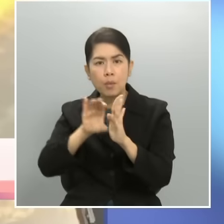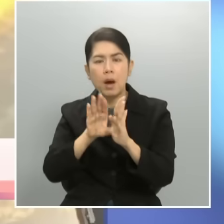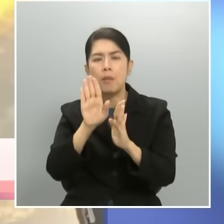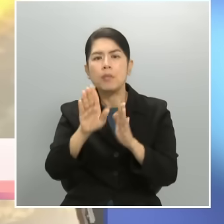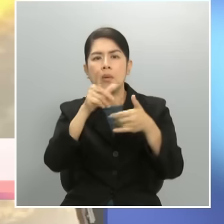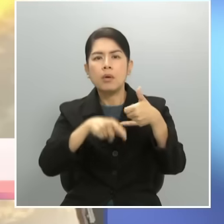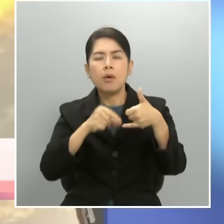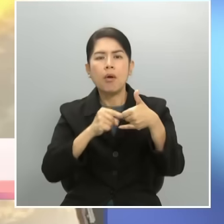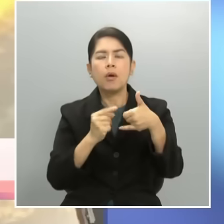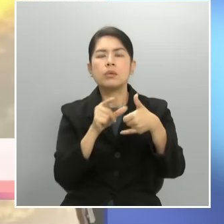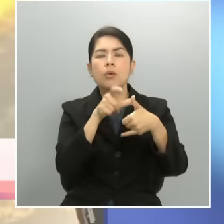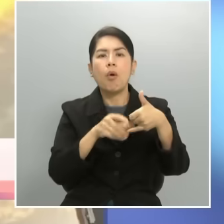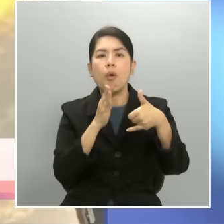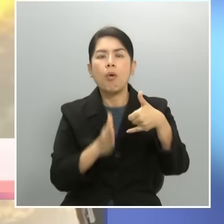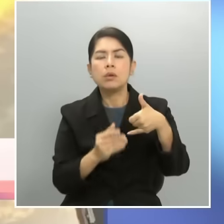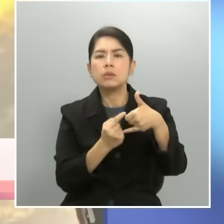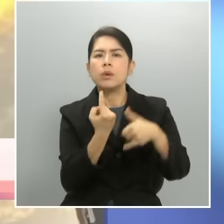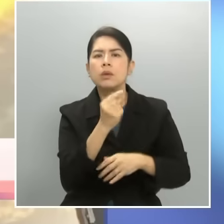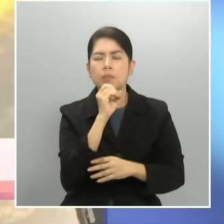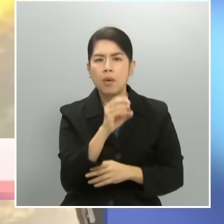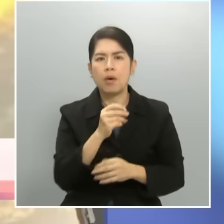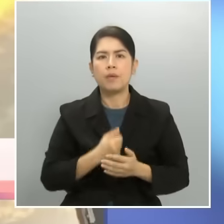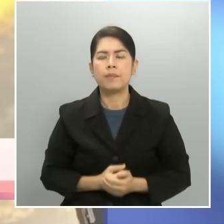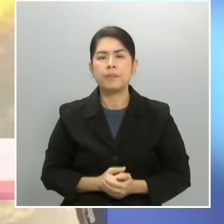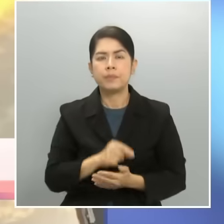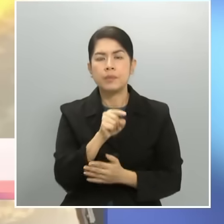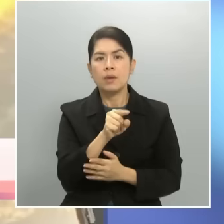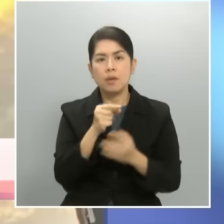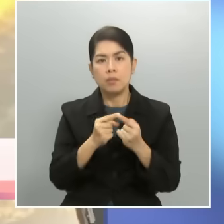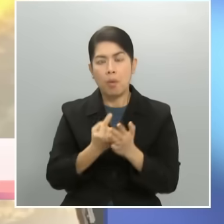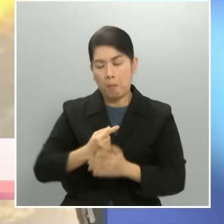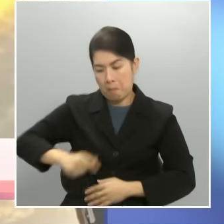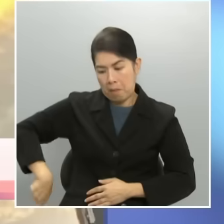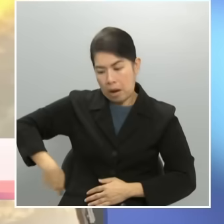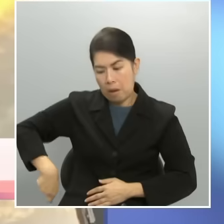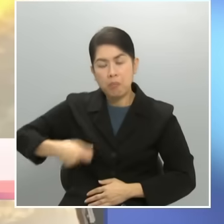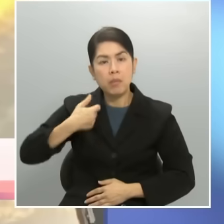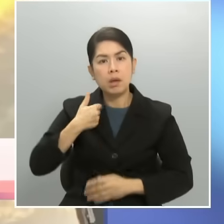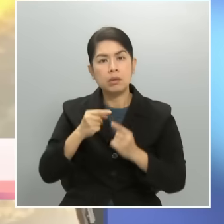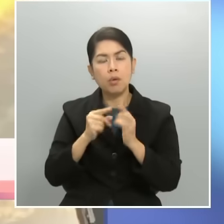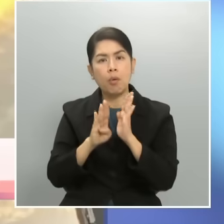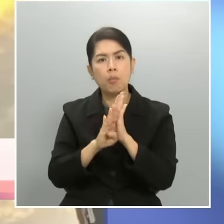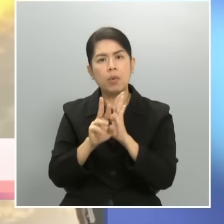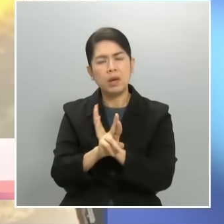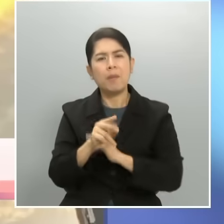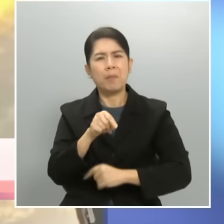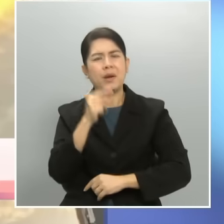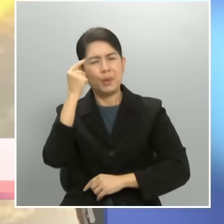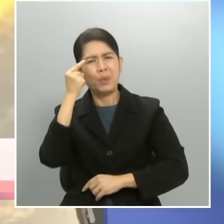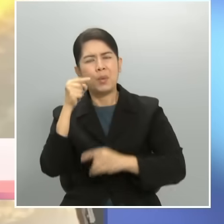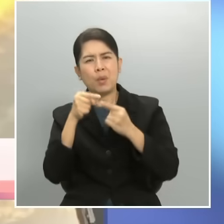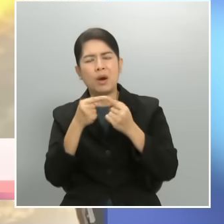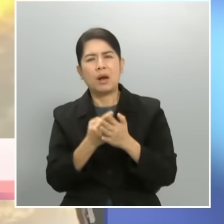ด้วยในภาพระบุว่าผมเขมรบุรีรัมย์อันนี้มาจากสายเขมรพอจะรู้บ้างในสายดำ